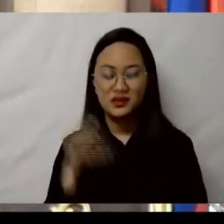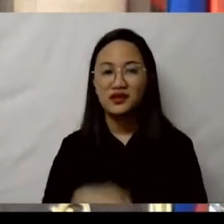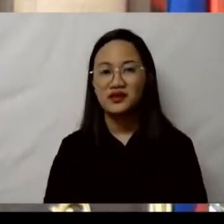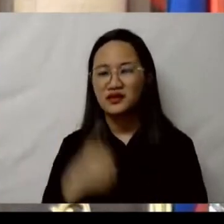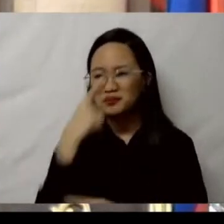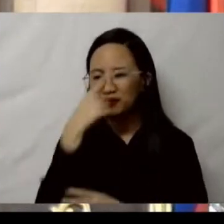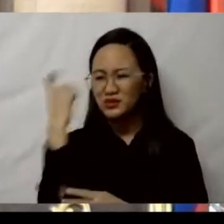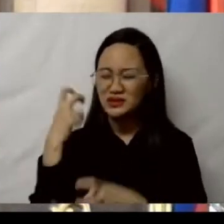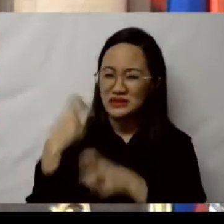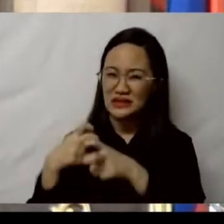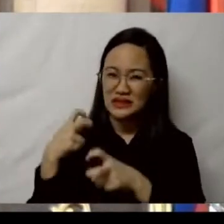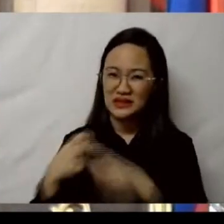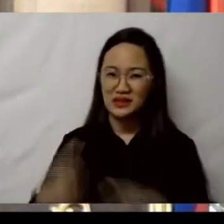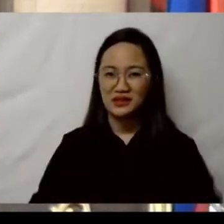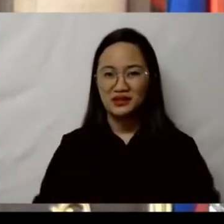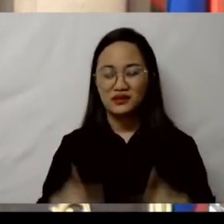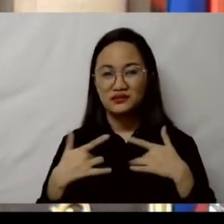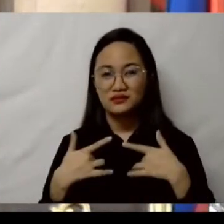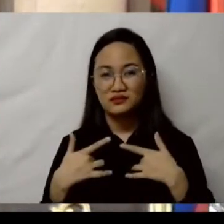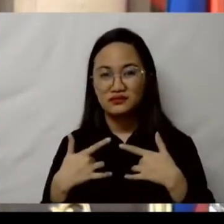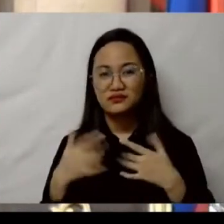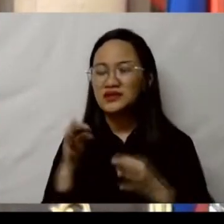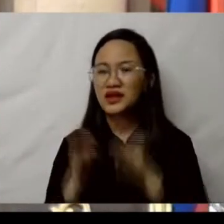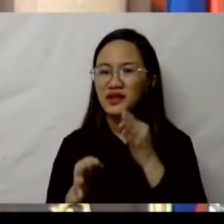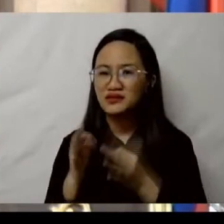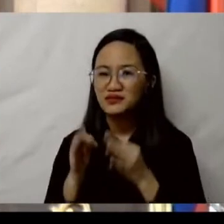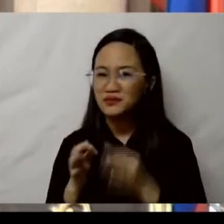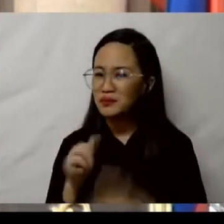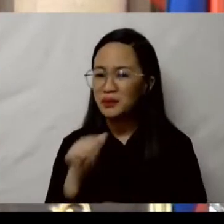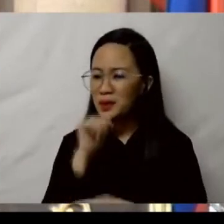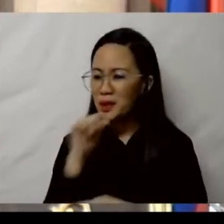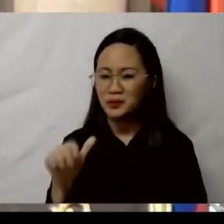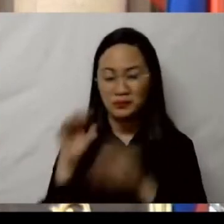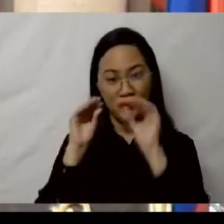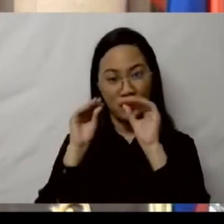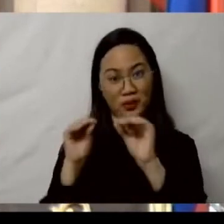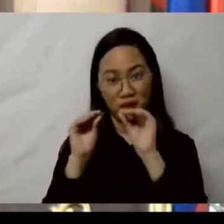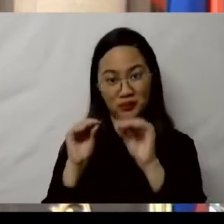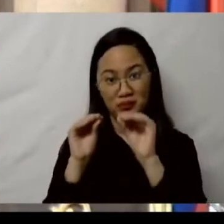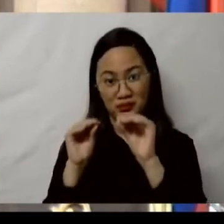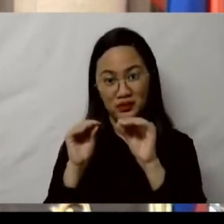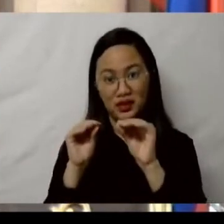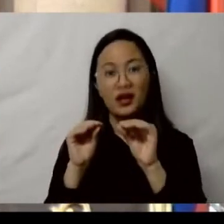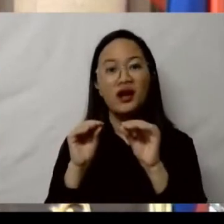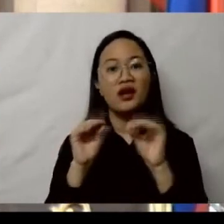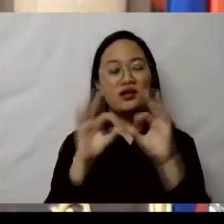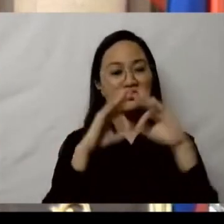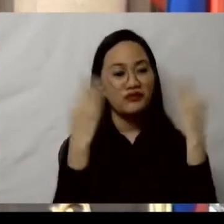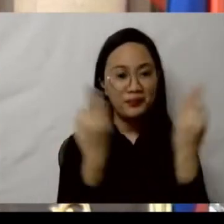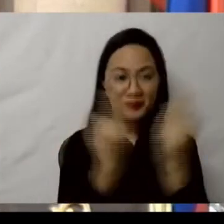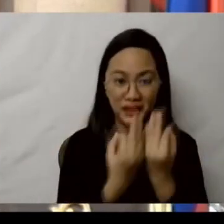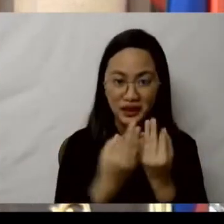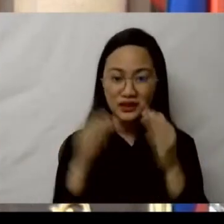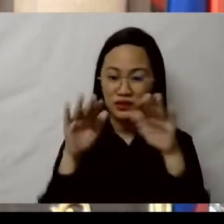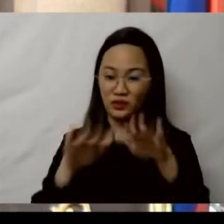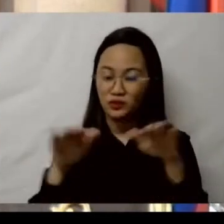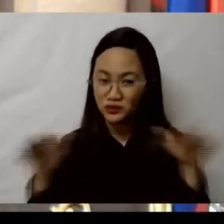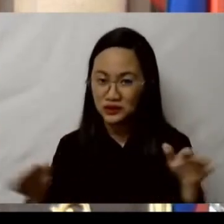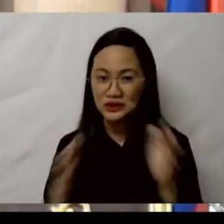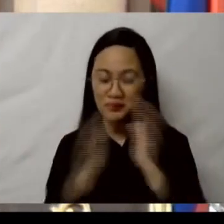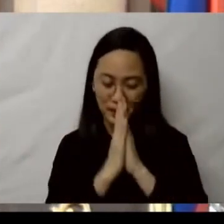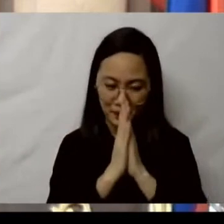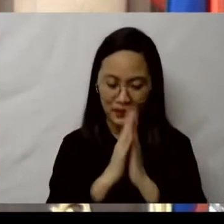mahirap ang buhay kapag hindi mo tinuruan ang anak mo, mga kasama mo sa bahay, ang pamilya mo na magdasal, manalig, kumapit sa Diyos